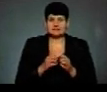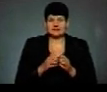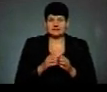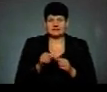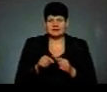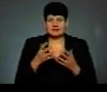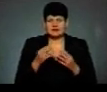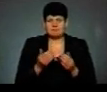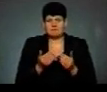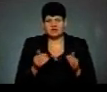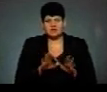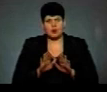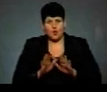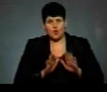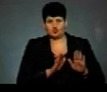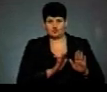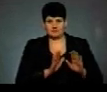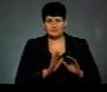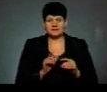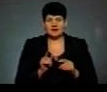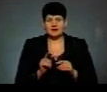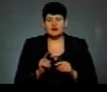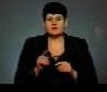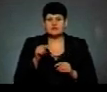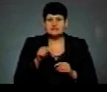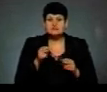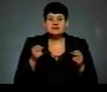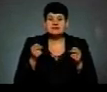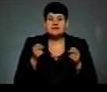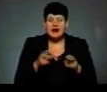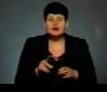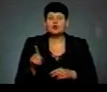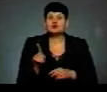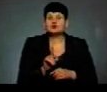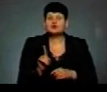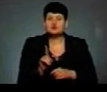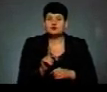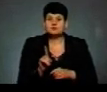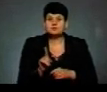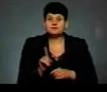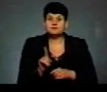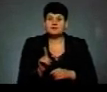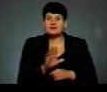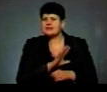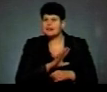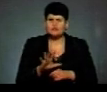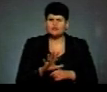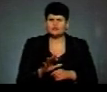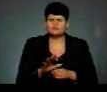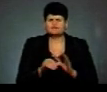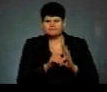дні більше осторонь, як в стороні від студентського середовища, спеціально, щоб не було жодного